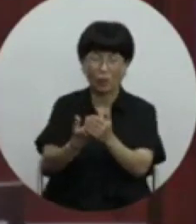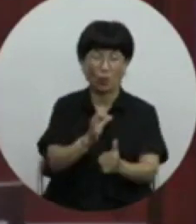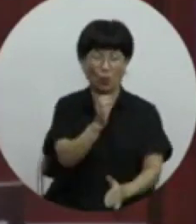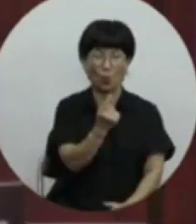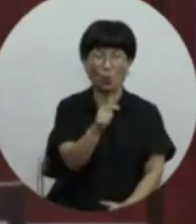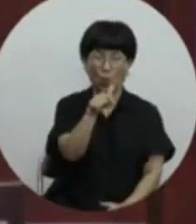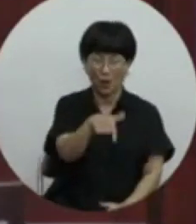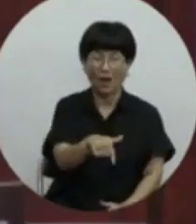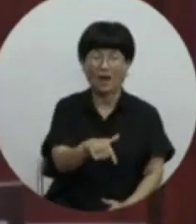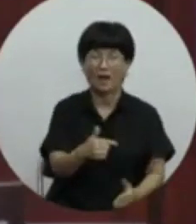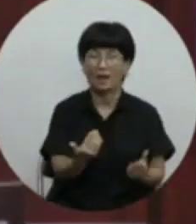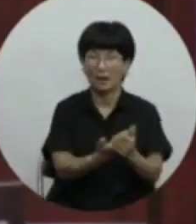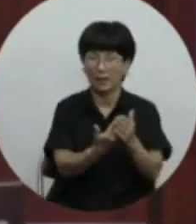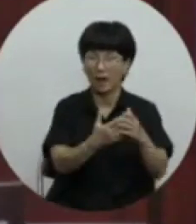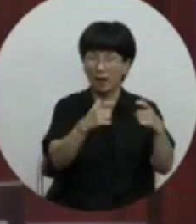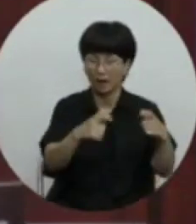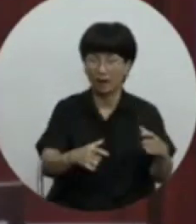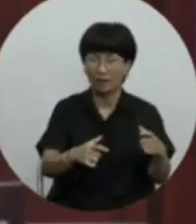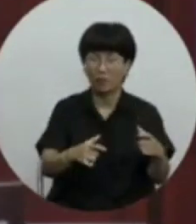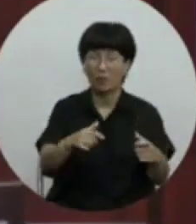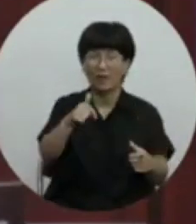오학도시개발사업, 가나무배